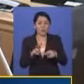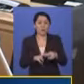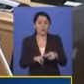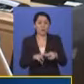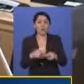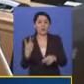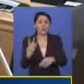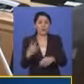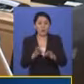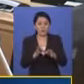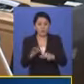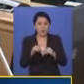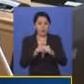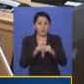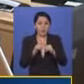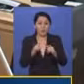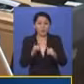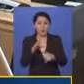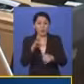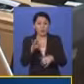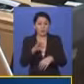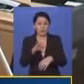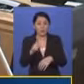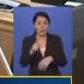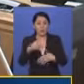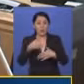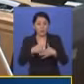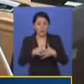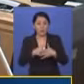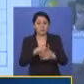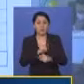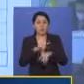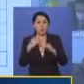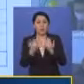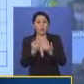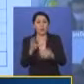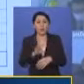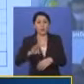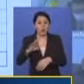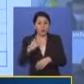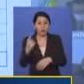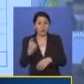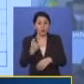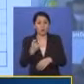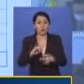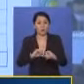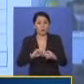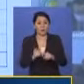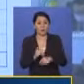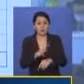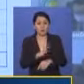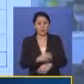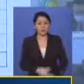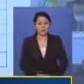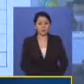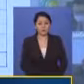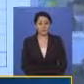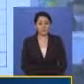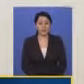сала қарыштап дамып келеді. Тіпті наурыз айынан бастап енгізілген карантин де облыстың экономикасына айтарлықтай кері әсерін тигізе қойған